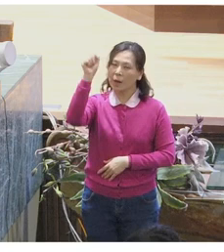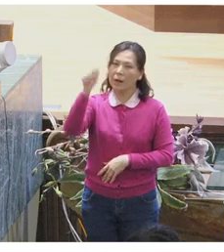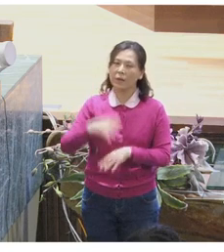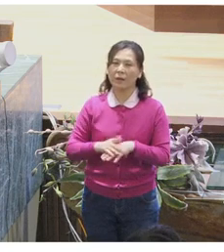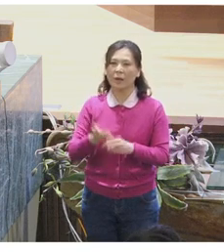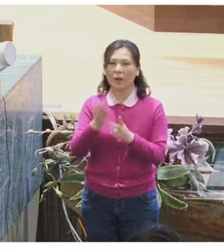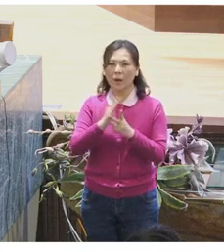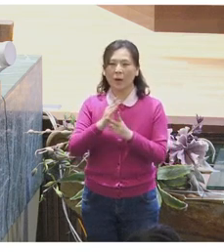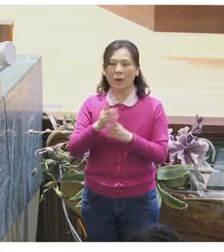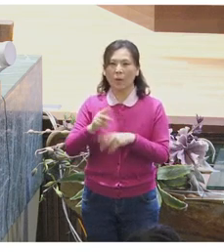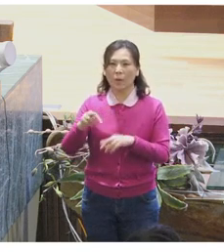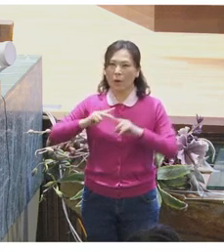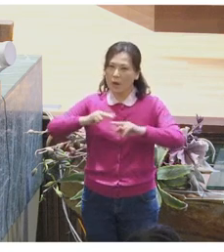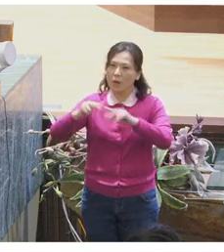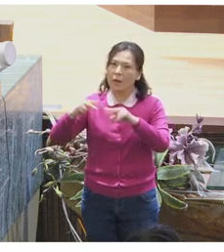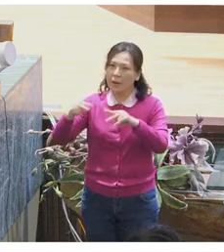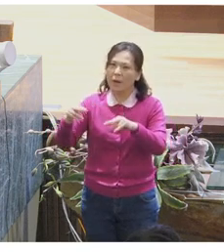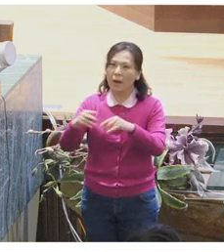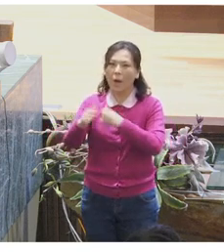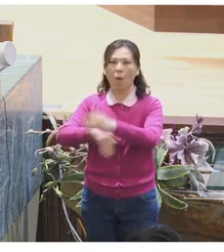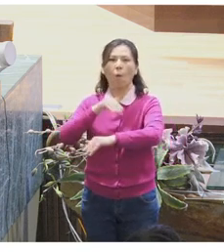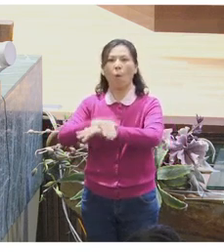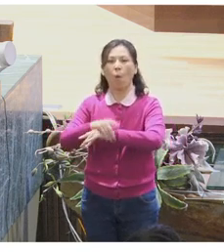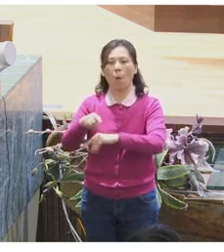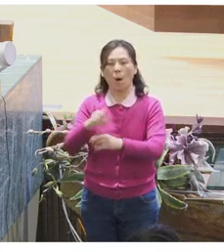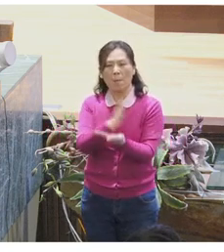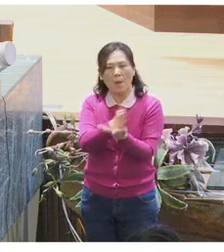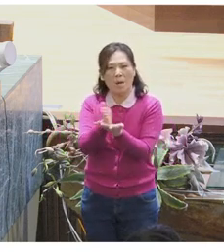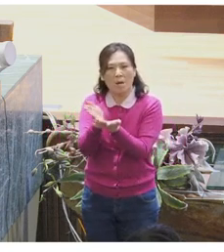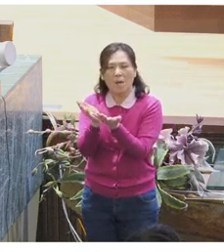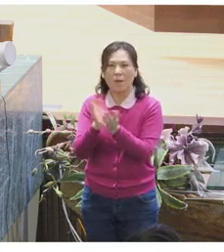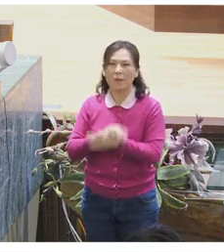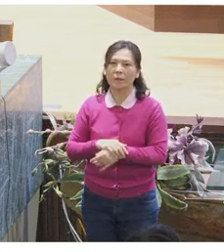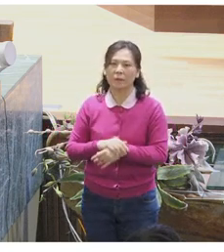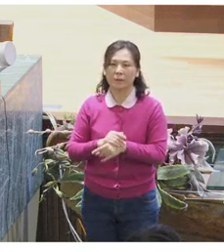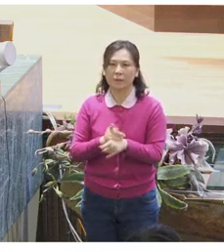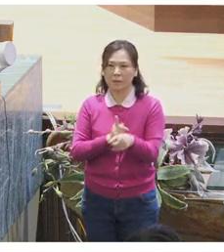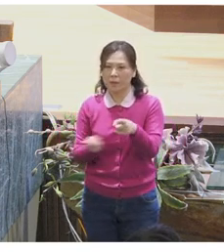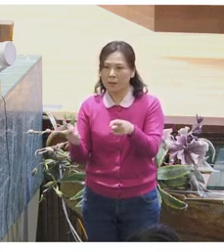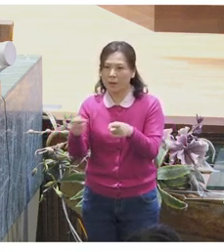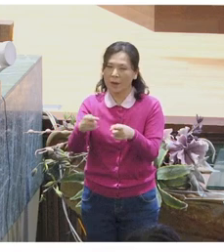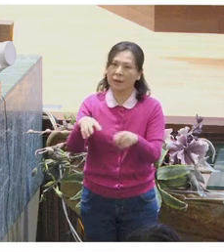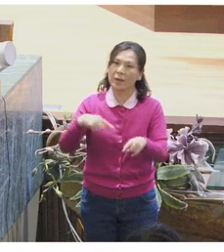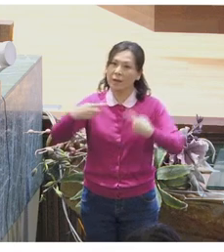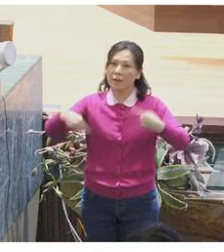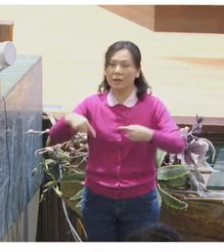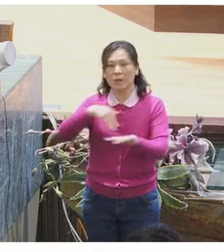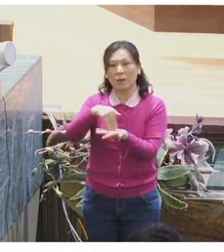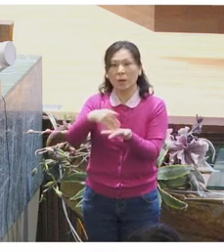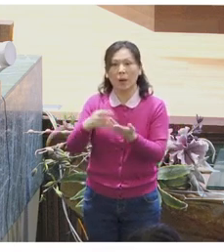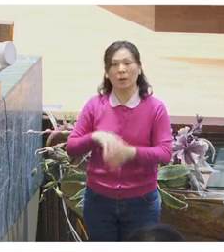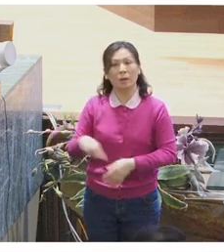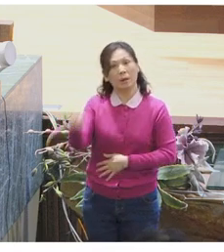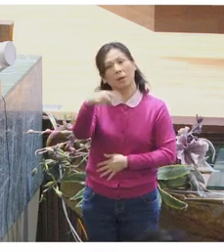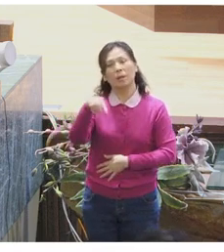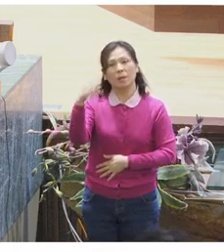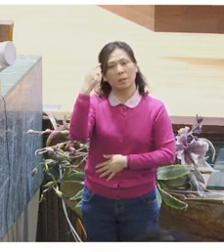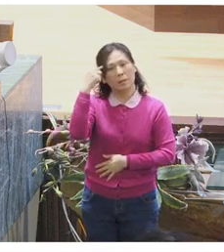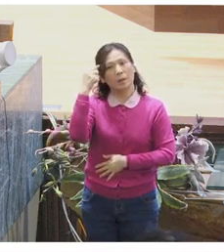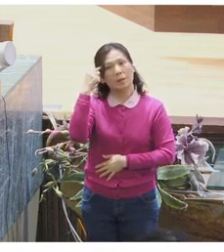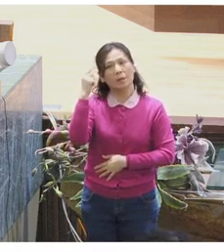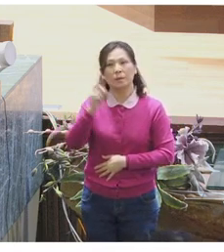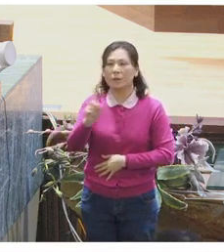改叫做开放源码运动等等，大家想要，当然现在又回到自由软体运动的，大家的想法大概都是